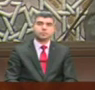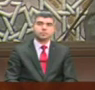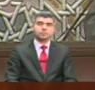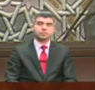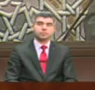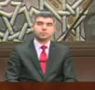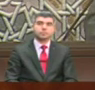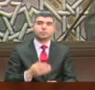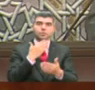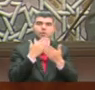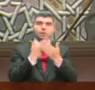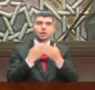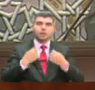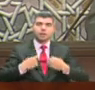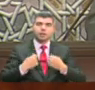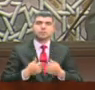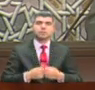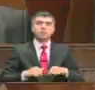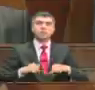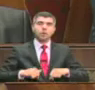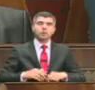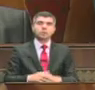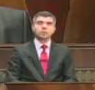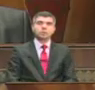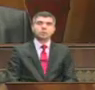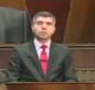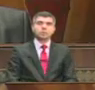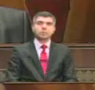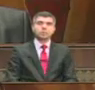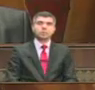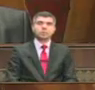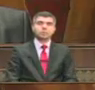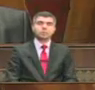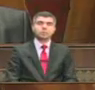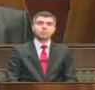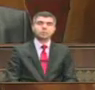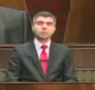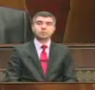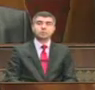شكرا السيد الرئيس، شكرا السيد الوزير المحترم. ربما فعلا